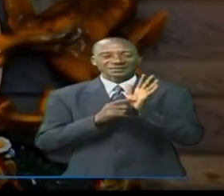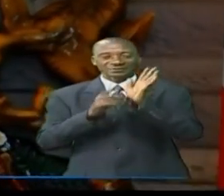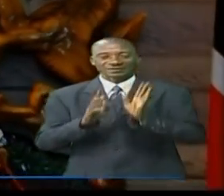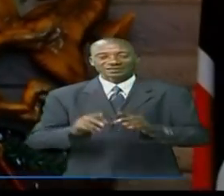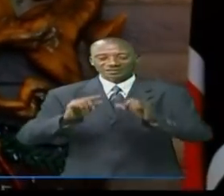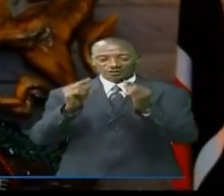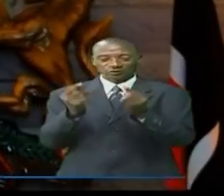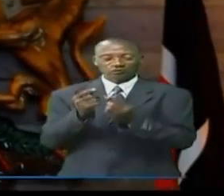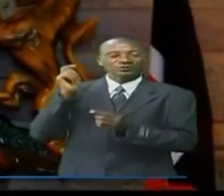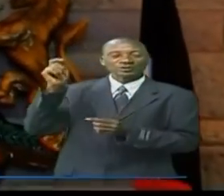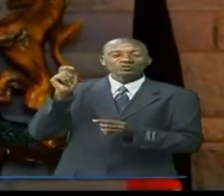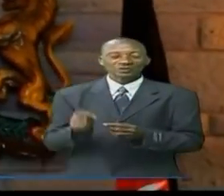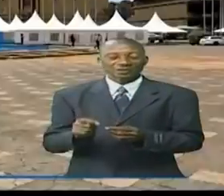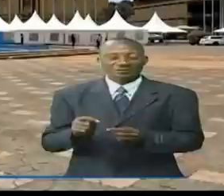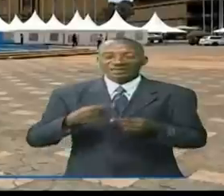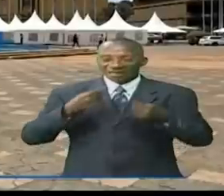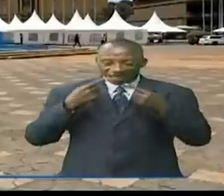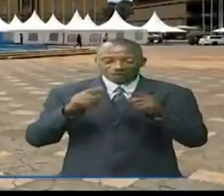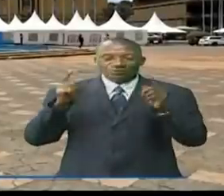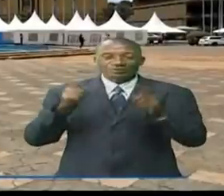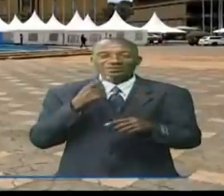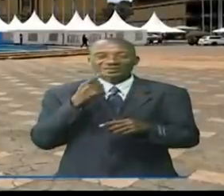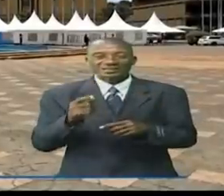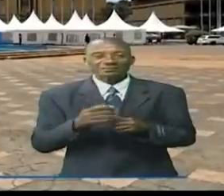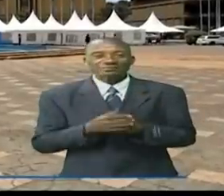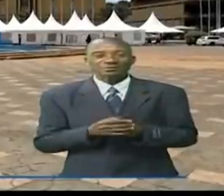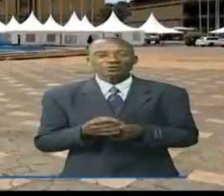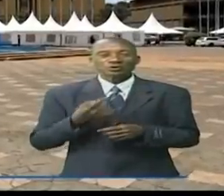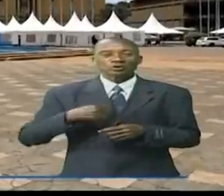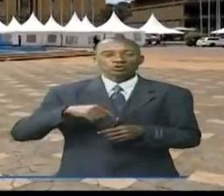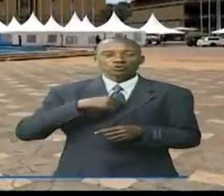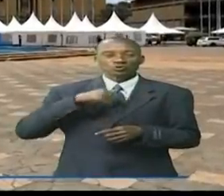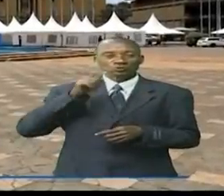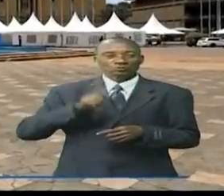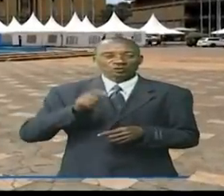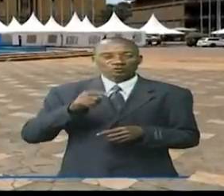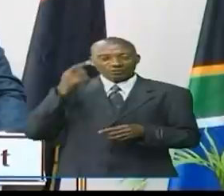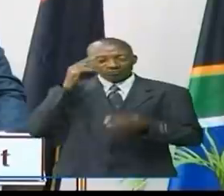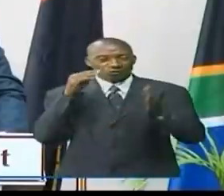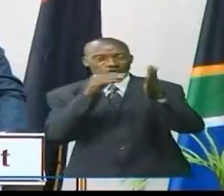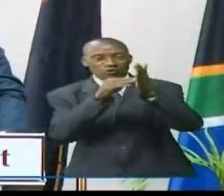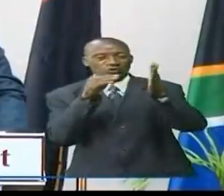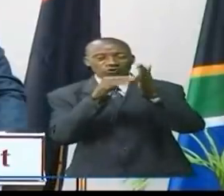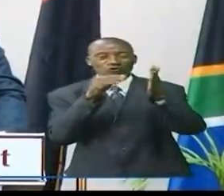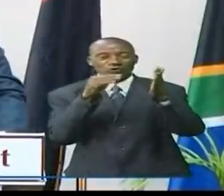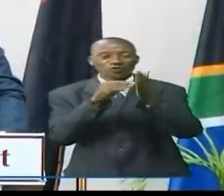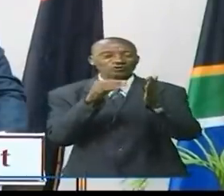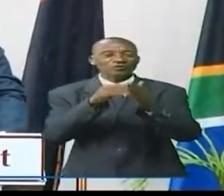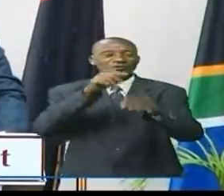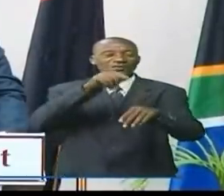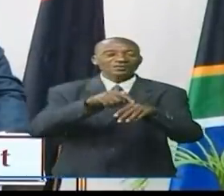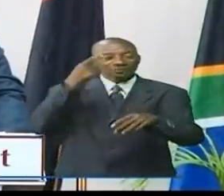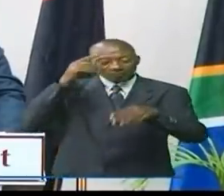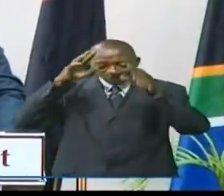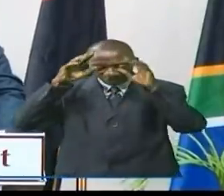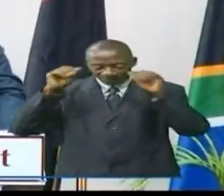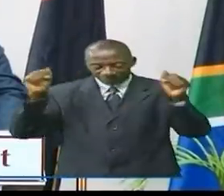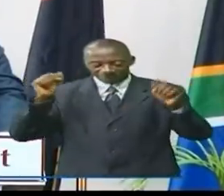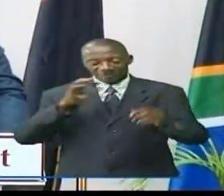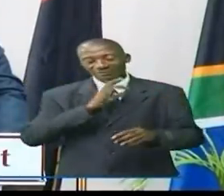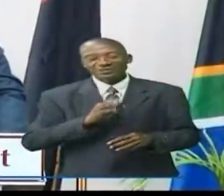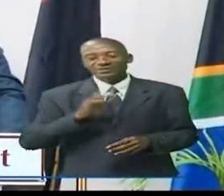armés ont par exemple déclaré, je cite, « Nous n'avons pas l'intention de combattre le régime de son Excellence, Monsieur le Président de la